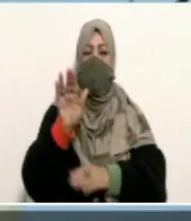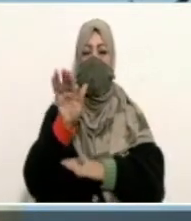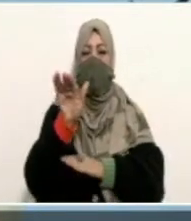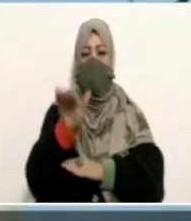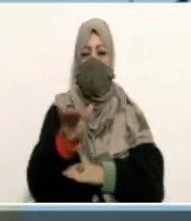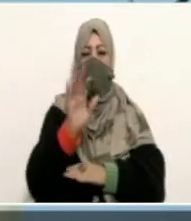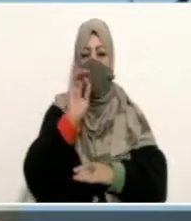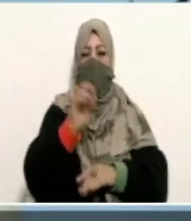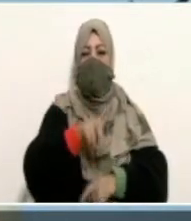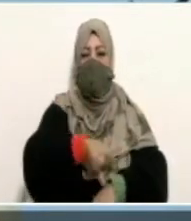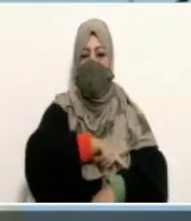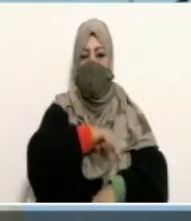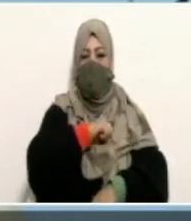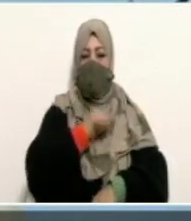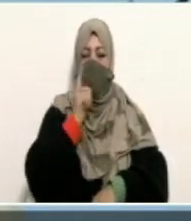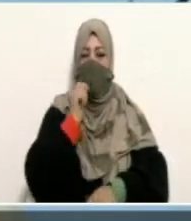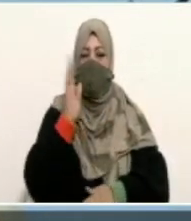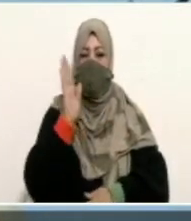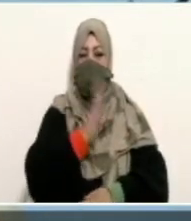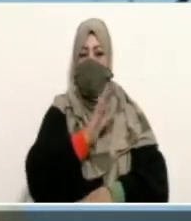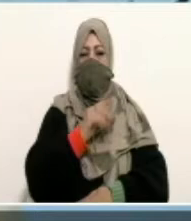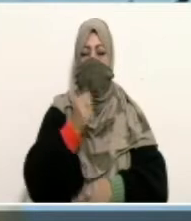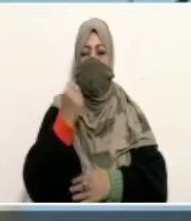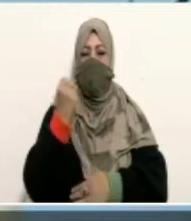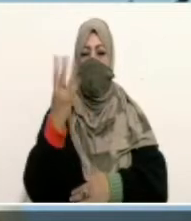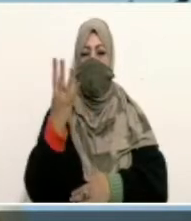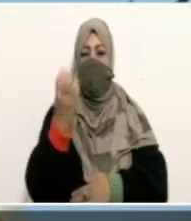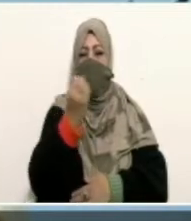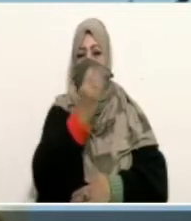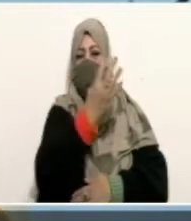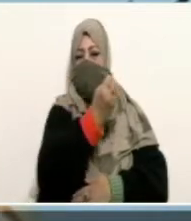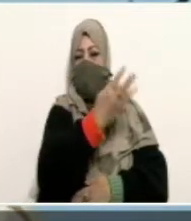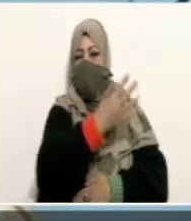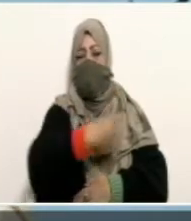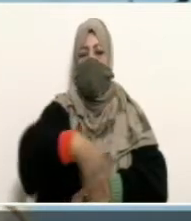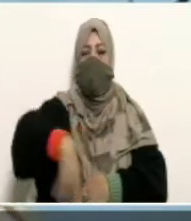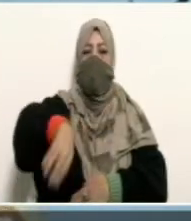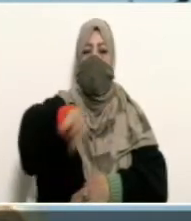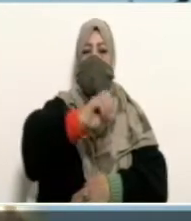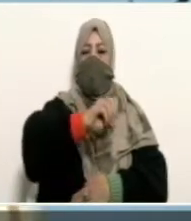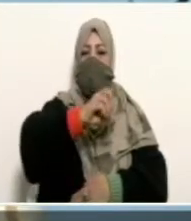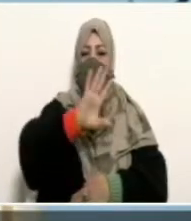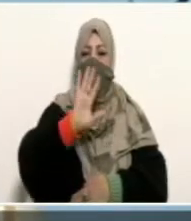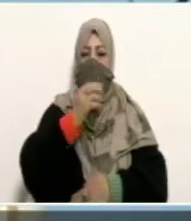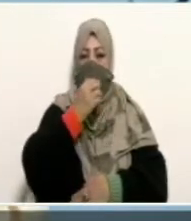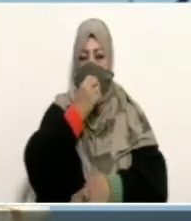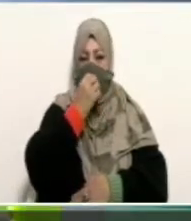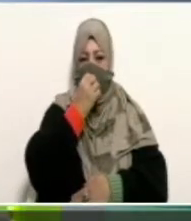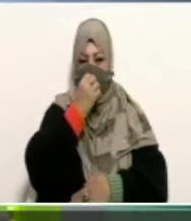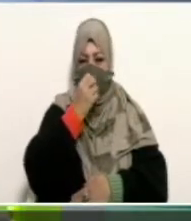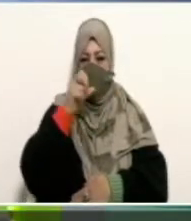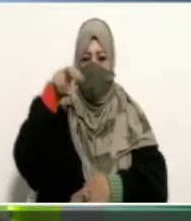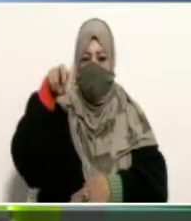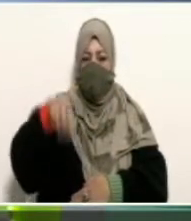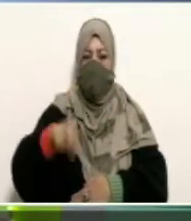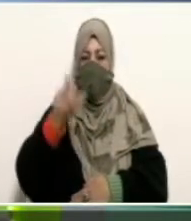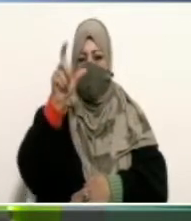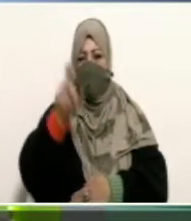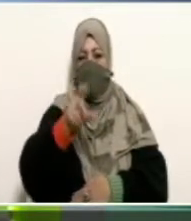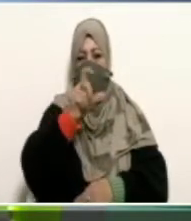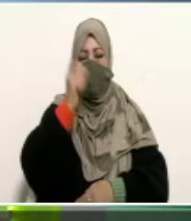4 دنانير، فيعطي بدل كفارتين يعطيه 8 دنانير، الله أعلم. نكمل إجابة سؤالي بعد هذا